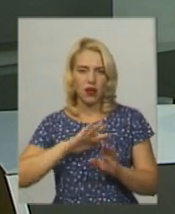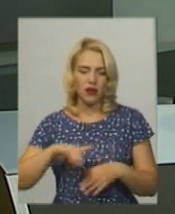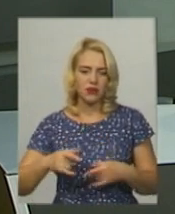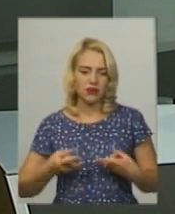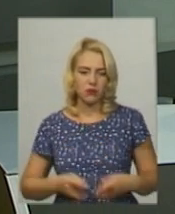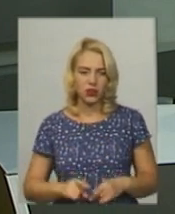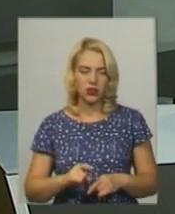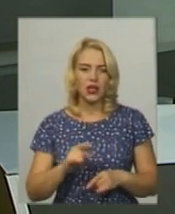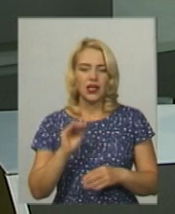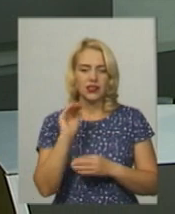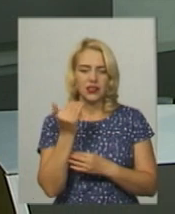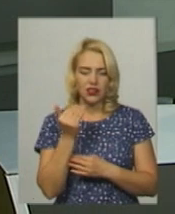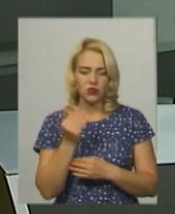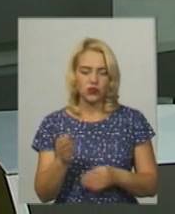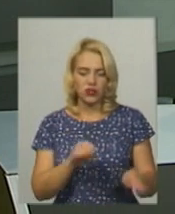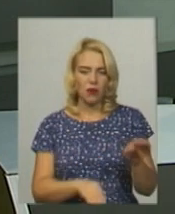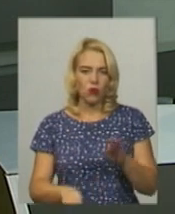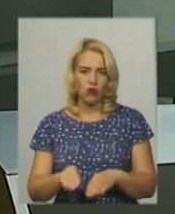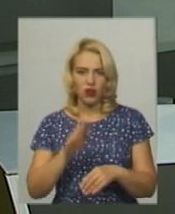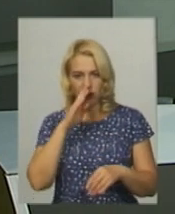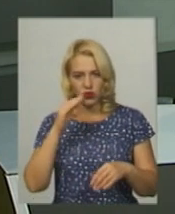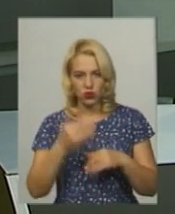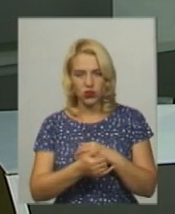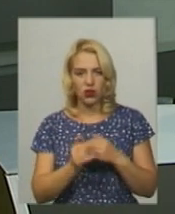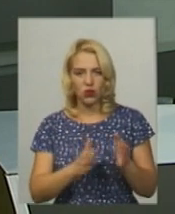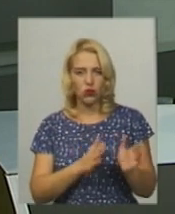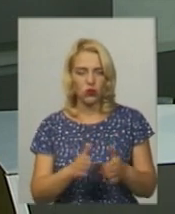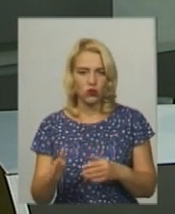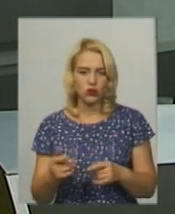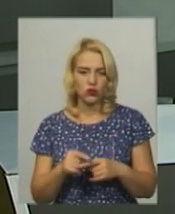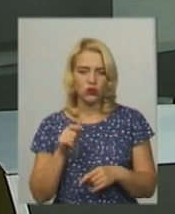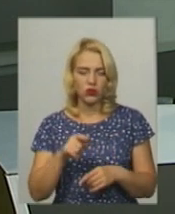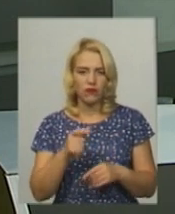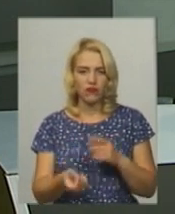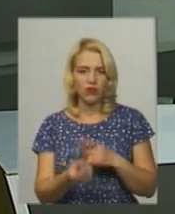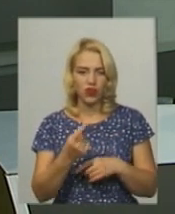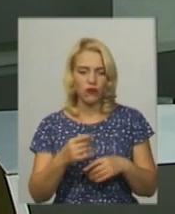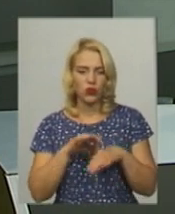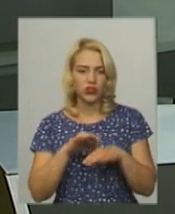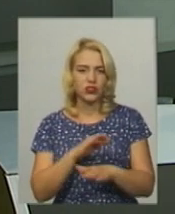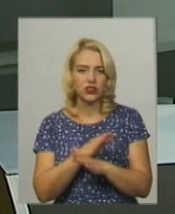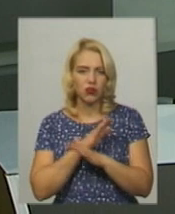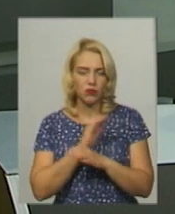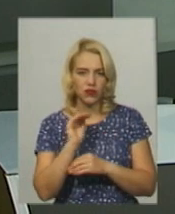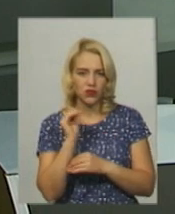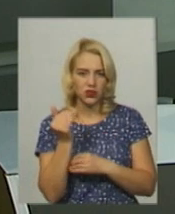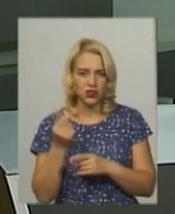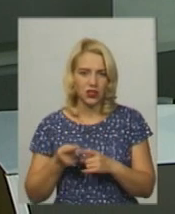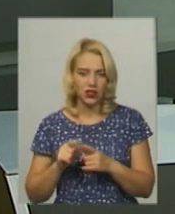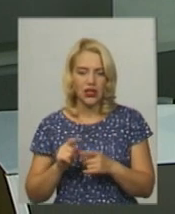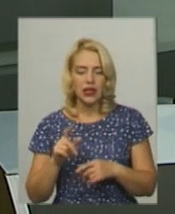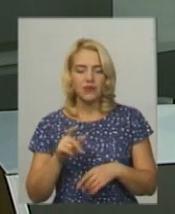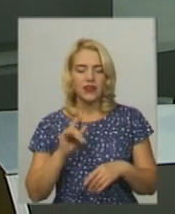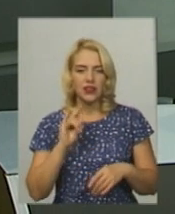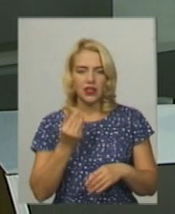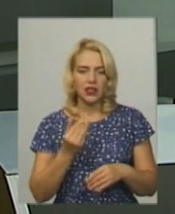немовля запакувала і сховала в кімнаті гуртожитку, де тіло і виявили під час обшуку. За попередніми результатами експертизи, дитина